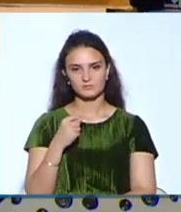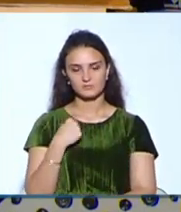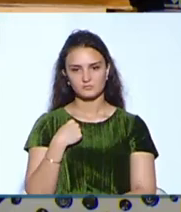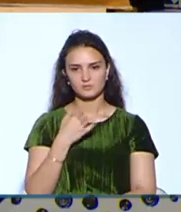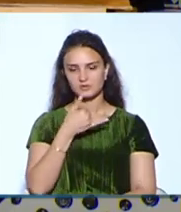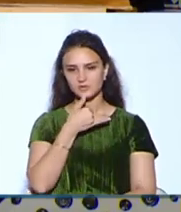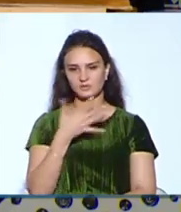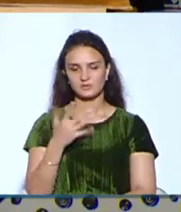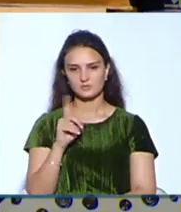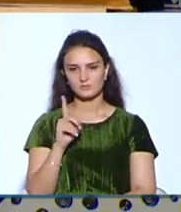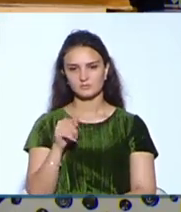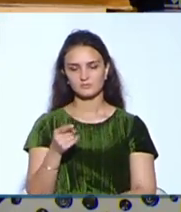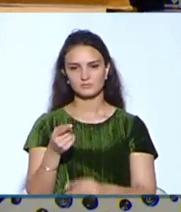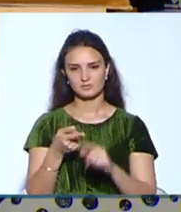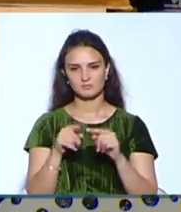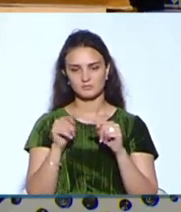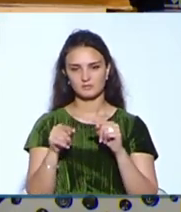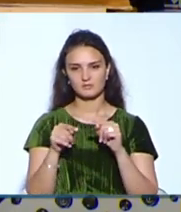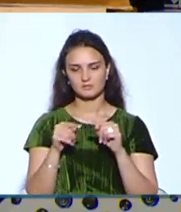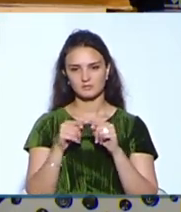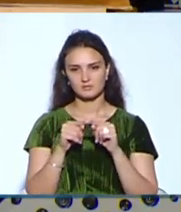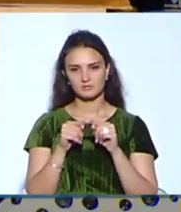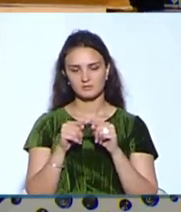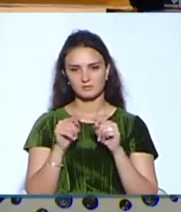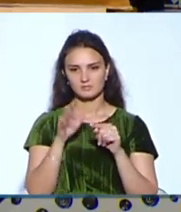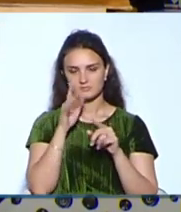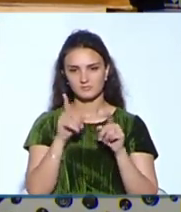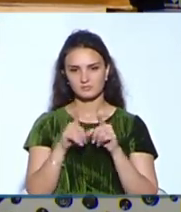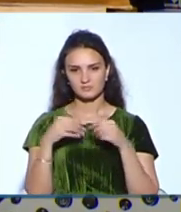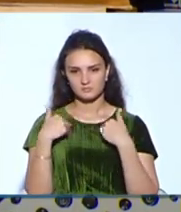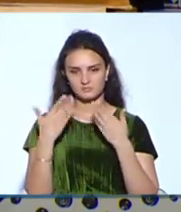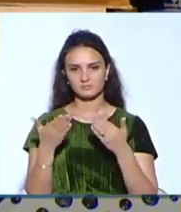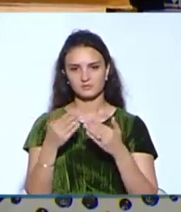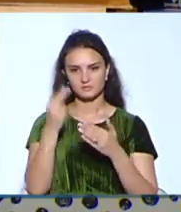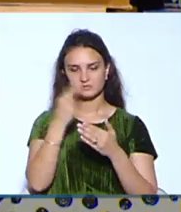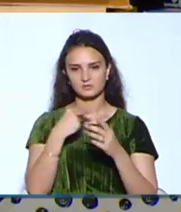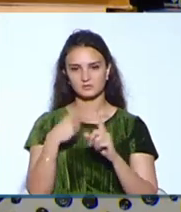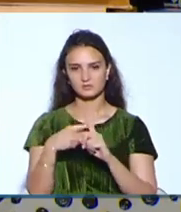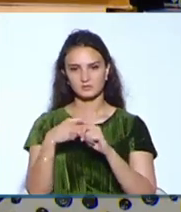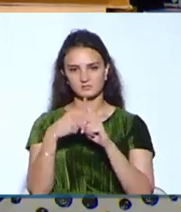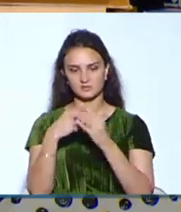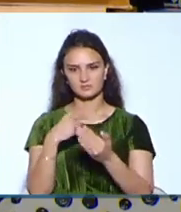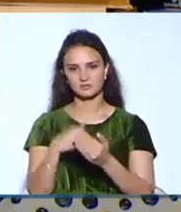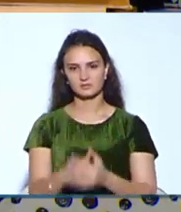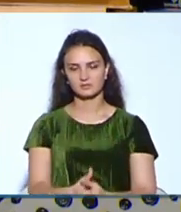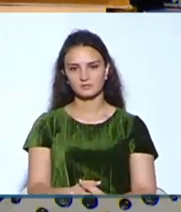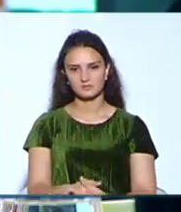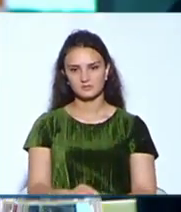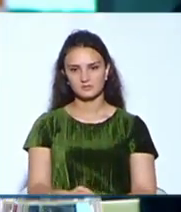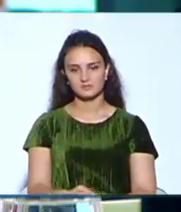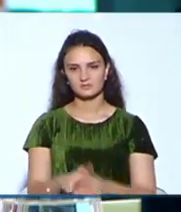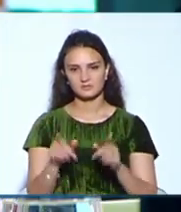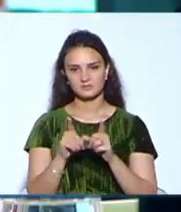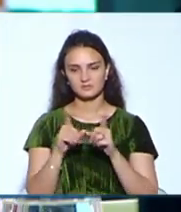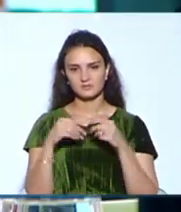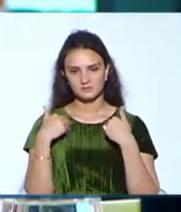არ შეგვიძლია, რომ შევურიგდეთ ამას. და ამავე დროს გილოცავთ ჯვართამაღლებას. დიახ. ასევე